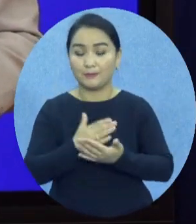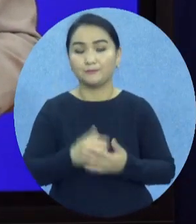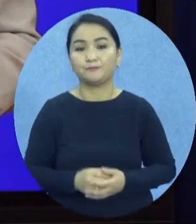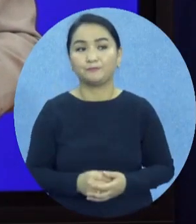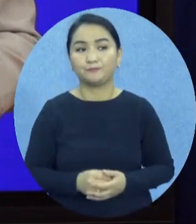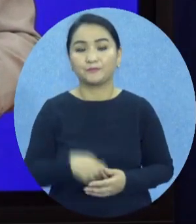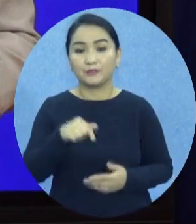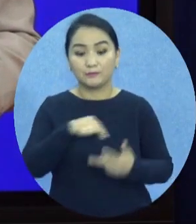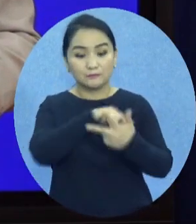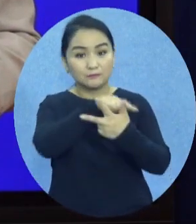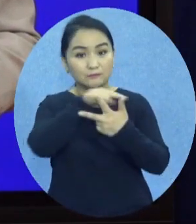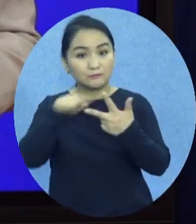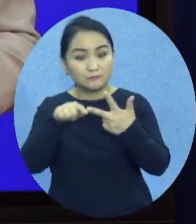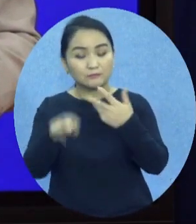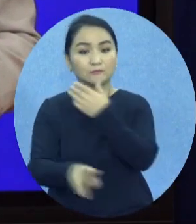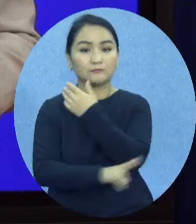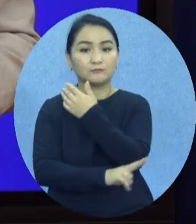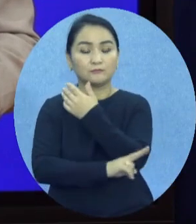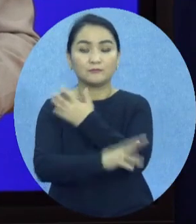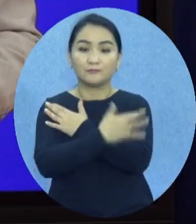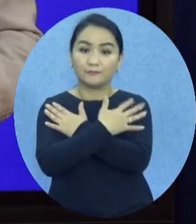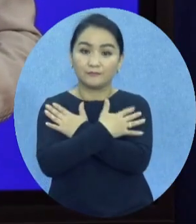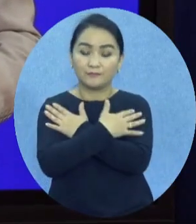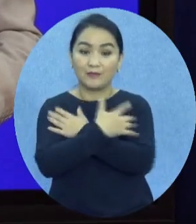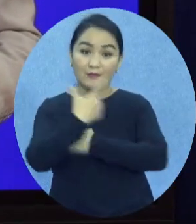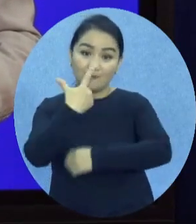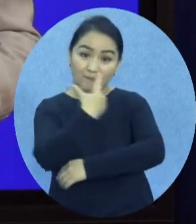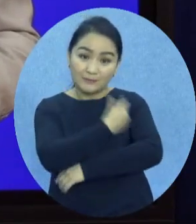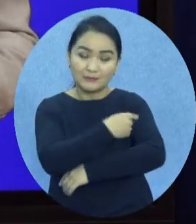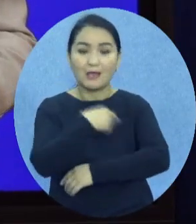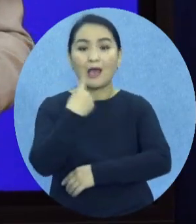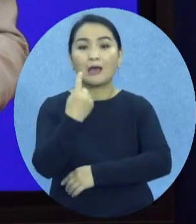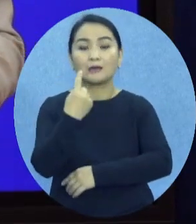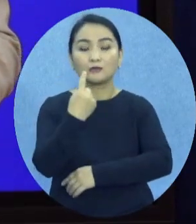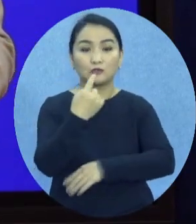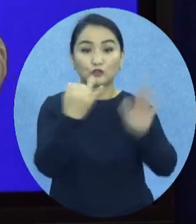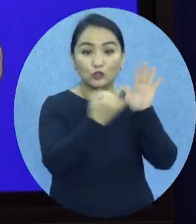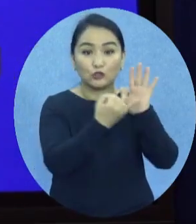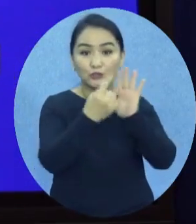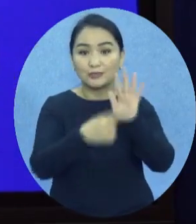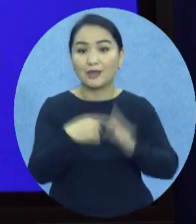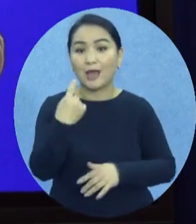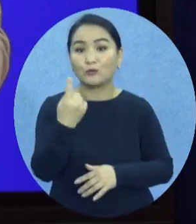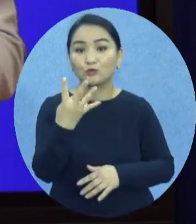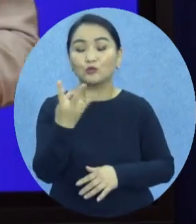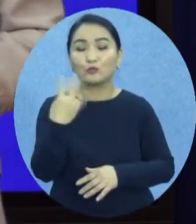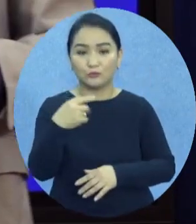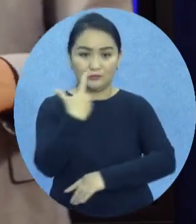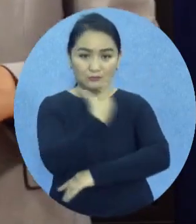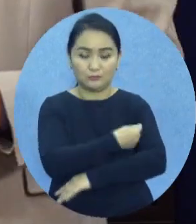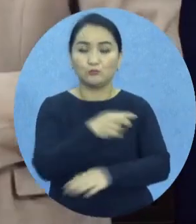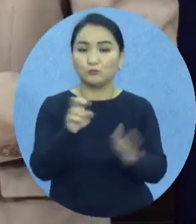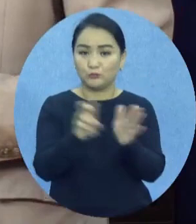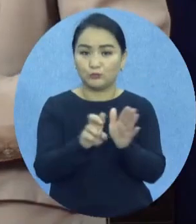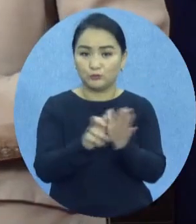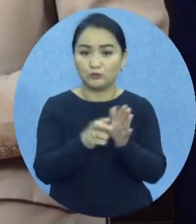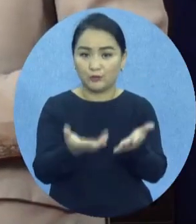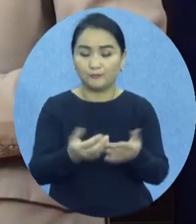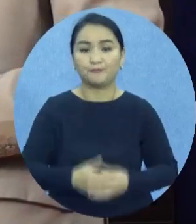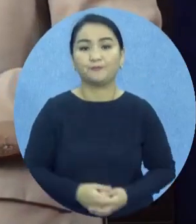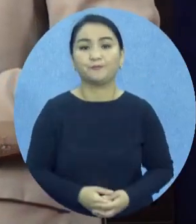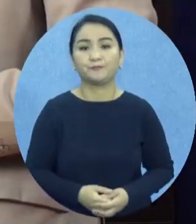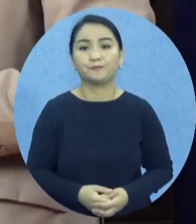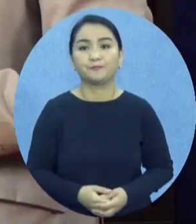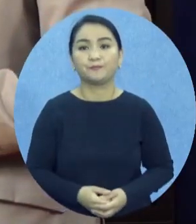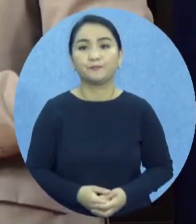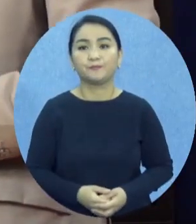тавтай байгаа хүмүүс 14-ний өдөр бол тариулах тэр зохион байгуулалтыг хийж байгаа гэдгийг та бүхэндээ хэлье. За хөдөр нутгийн хувьд бол